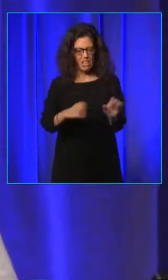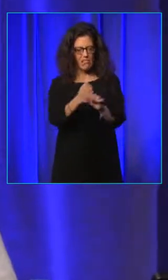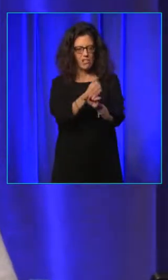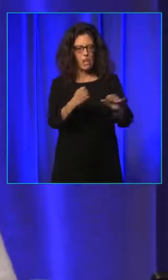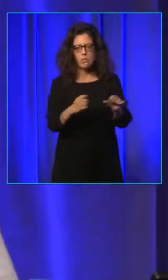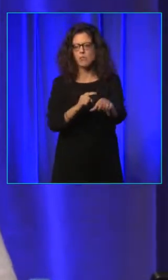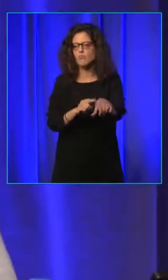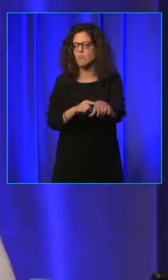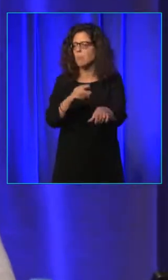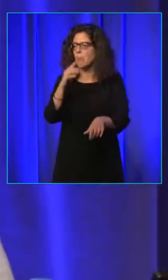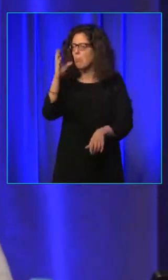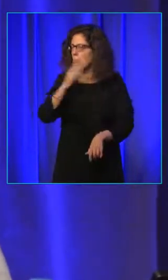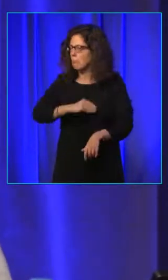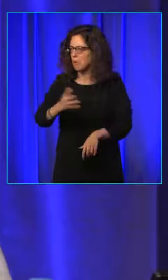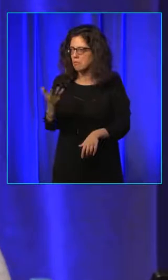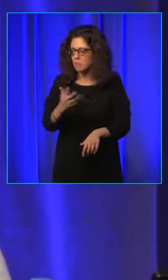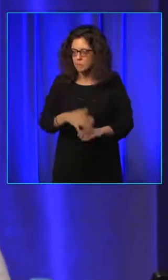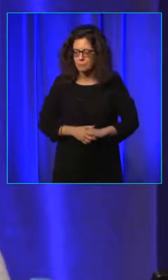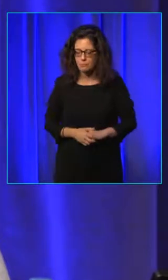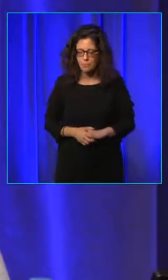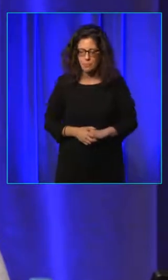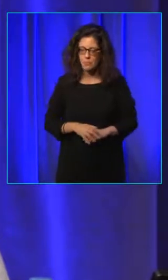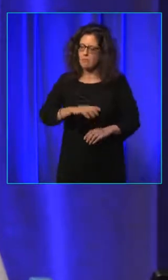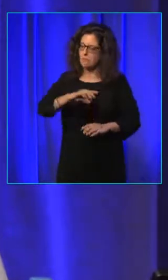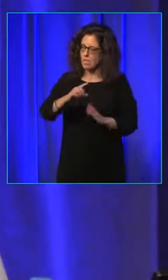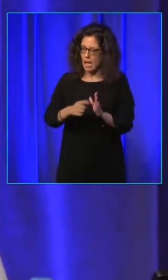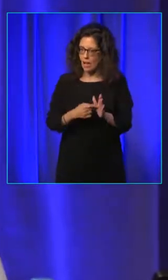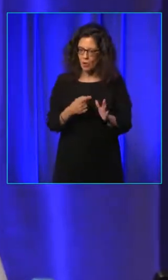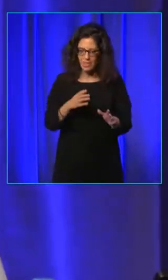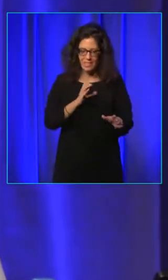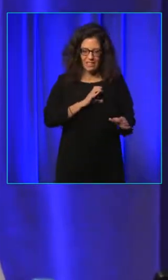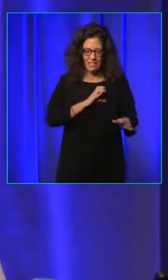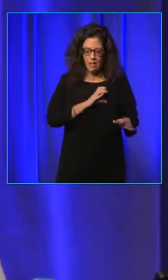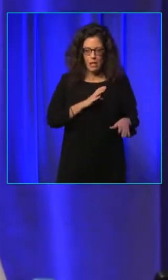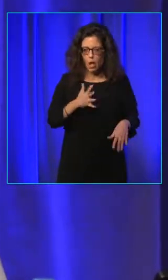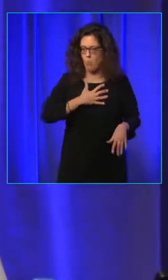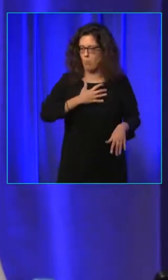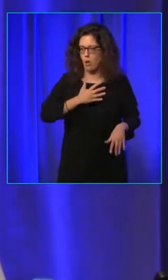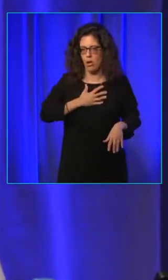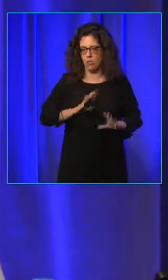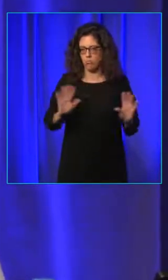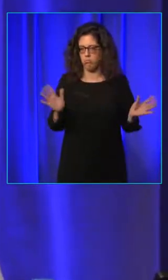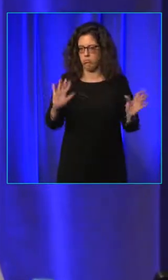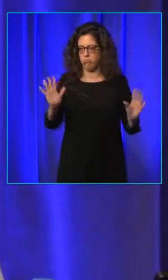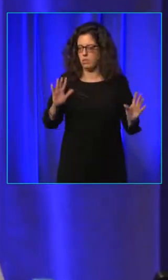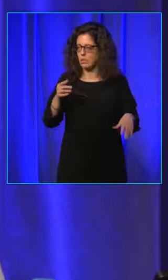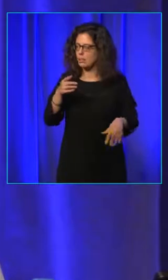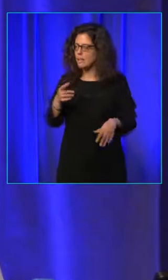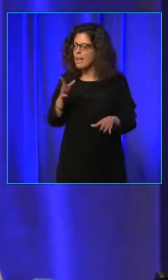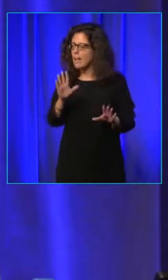ne sais plus quoi. Et elle a refait, elle avait peur. Donc ce qu'on a fait, on a travaillé sur les